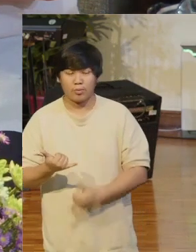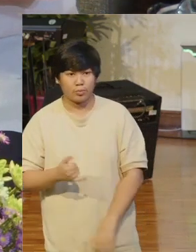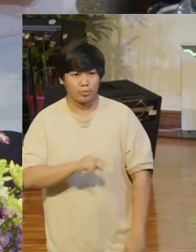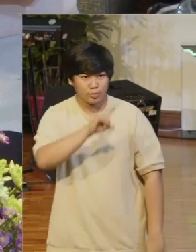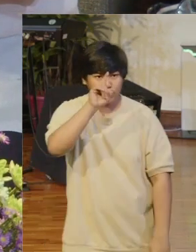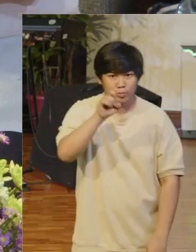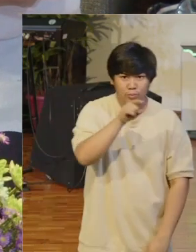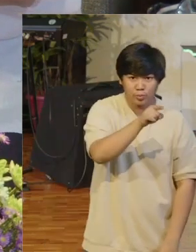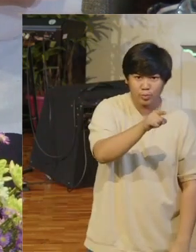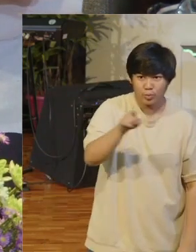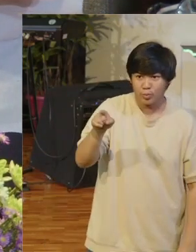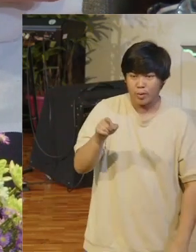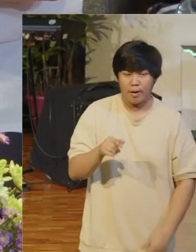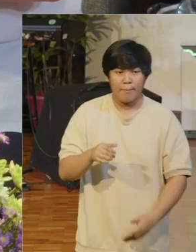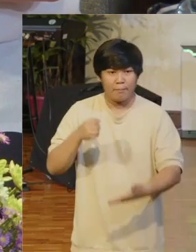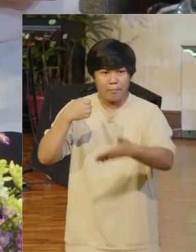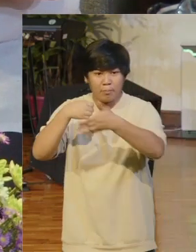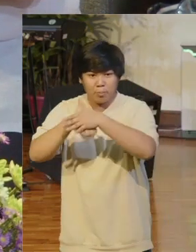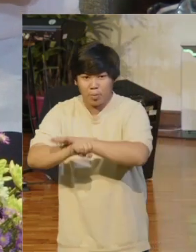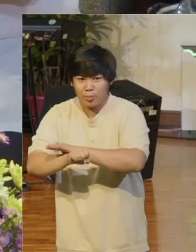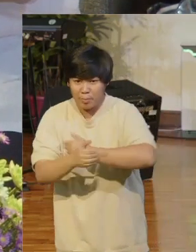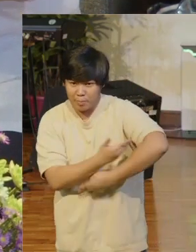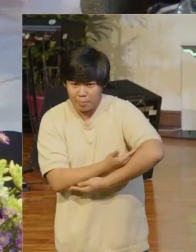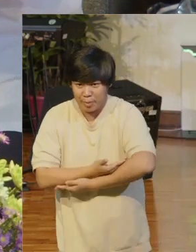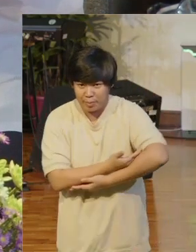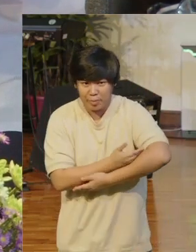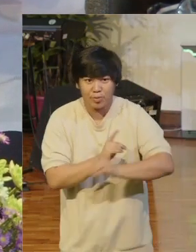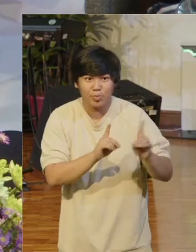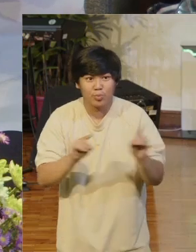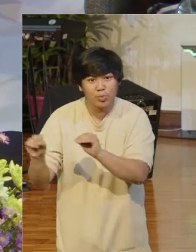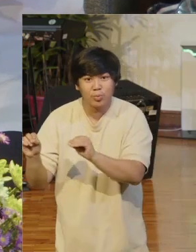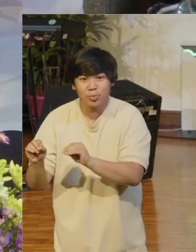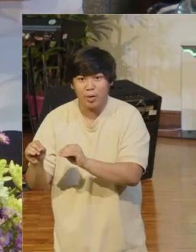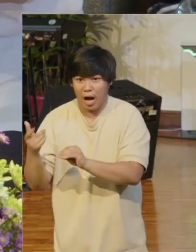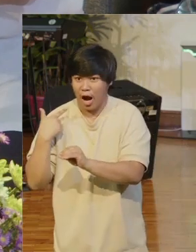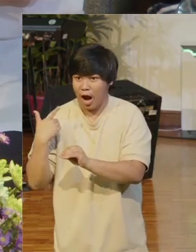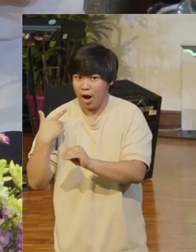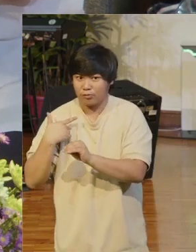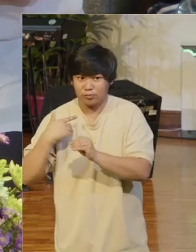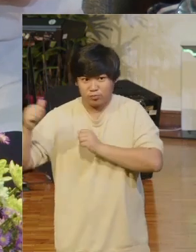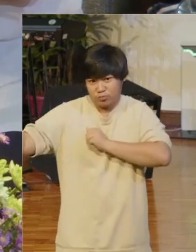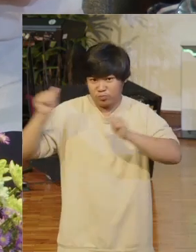meron kayong nagawa sa kapakanakan nyo? Ang ginawa nyo lang ay humiyaw at umiyak.